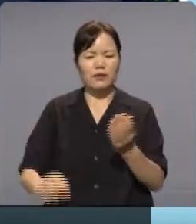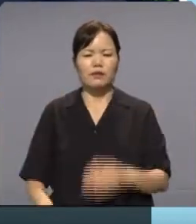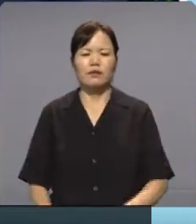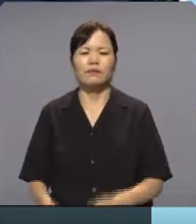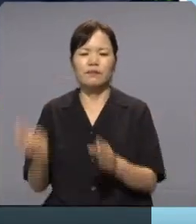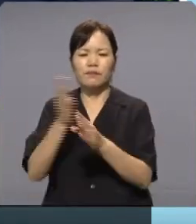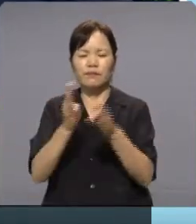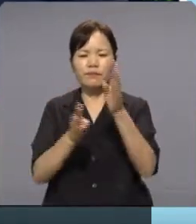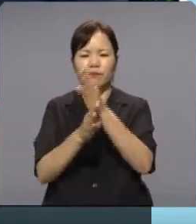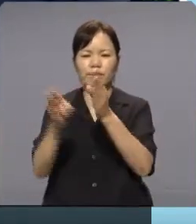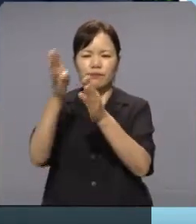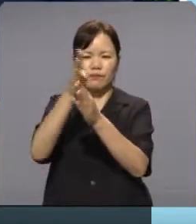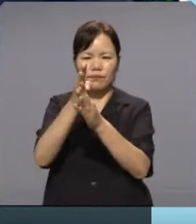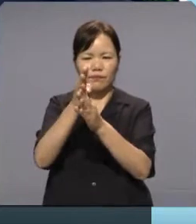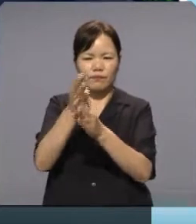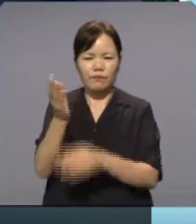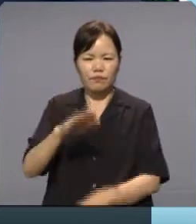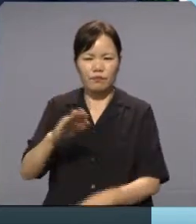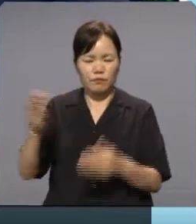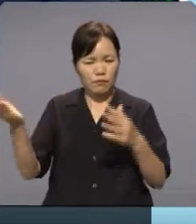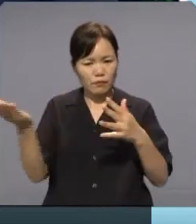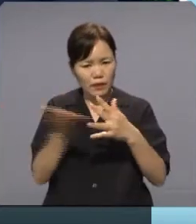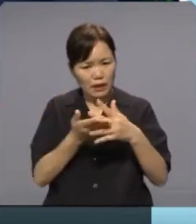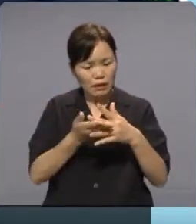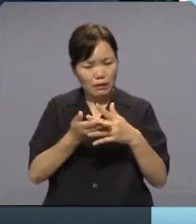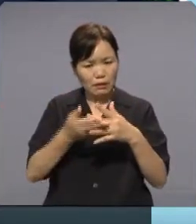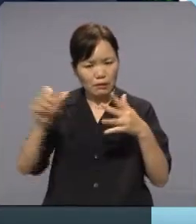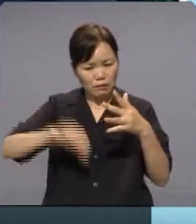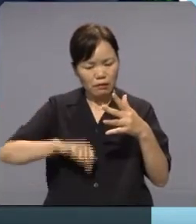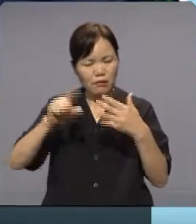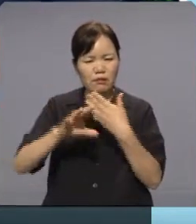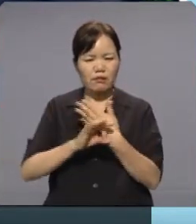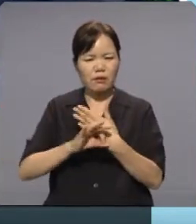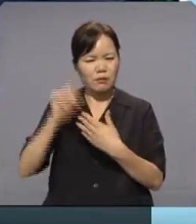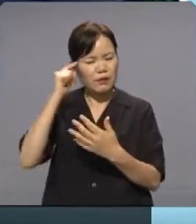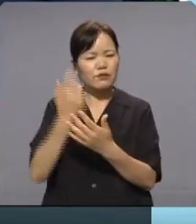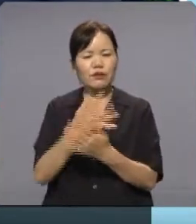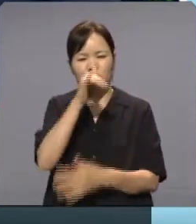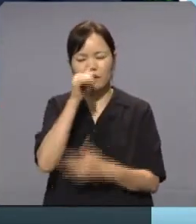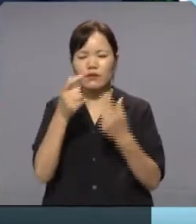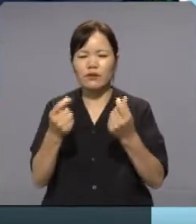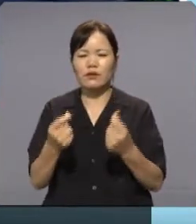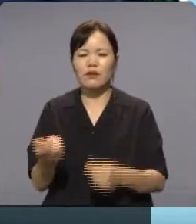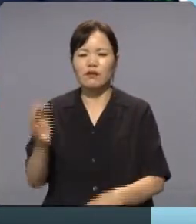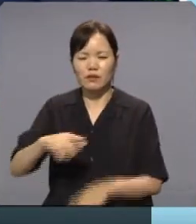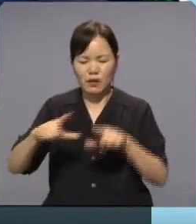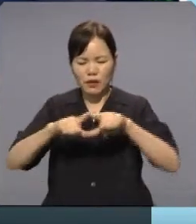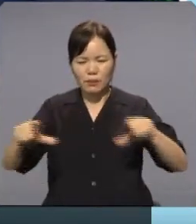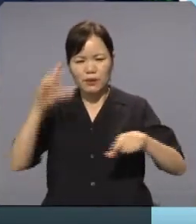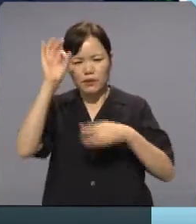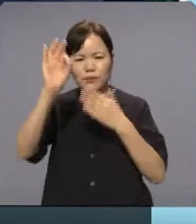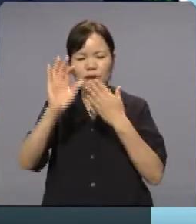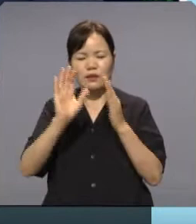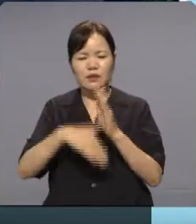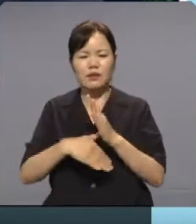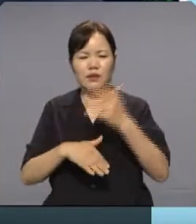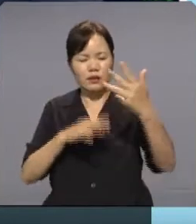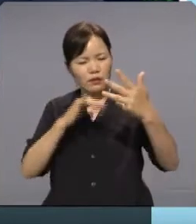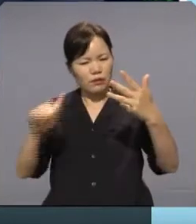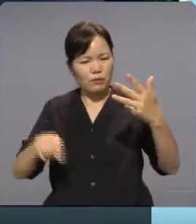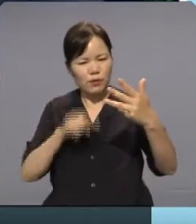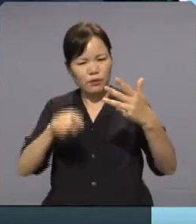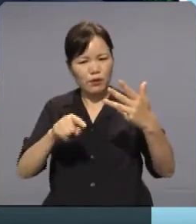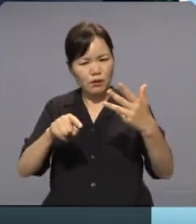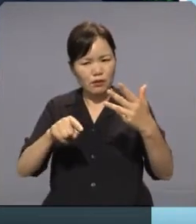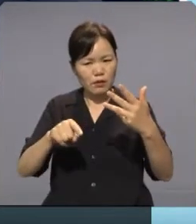의원이신데 컷오프 되면 굉장히 좀 타격이 있겠어요. 뭐 본인은 충격일 수 있겠으나 우리가 일반적으로 볼때이 지금 8명 중에서 누가 살아남을까라고